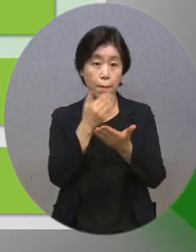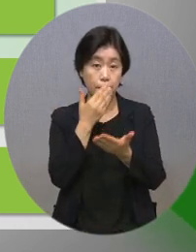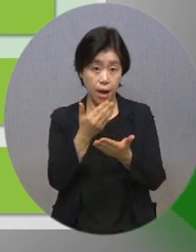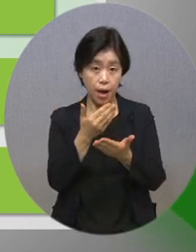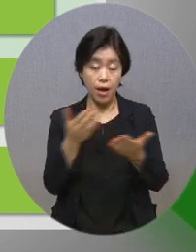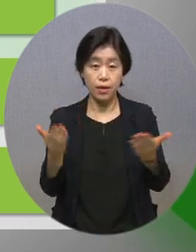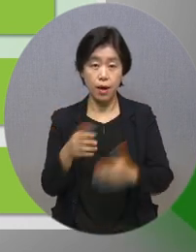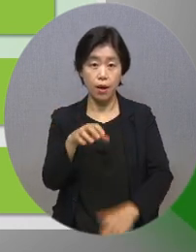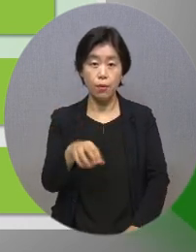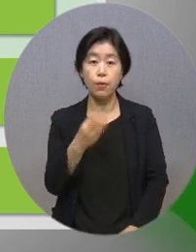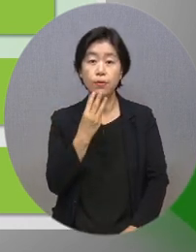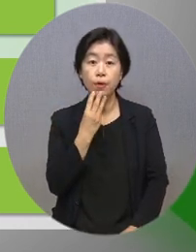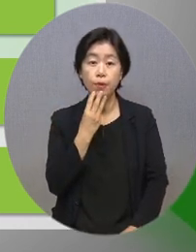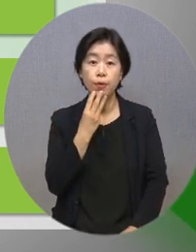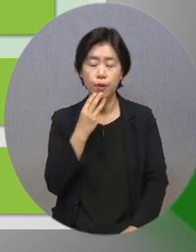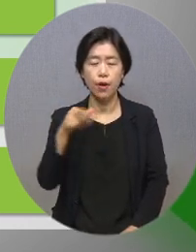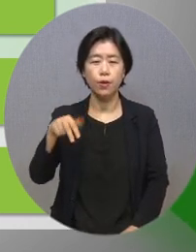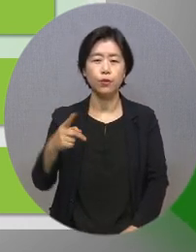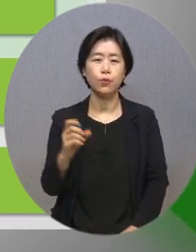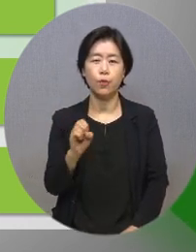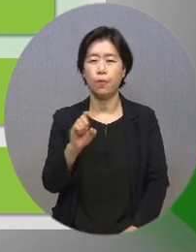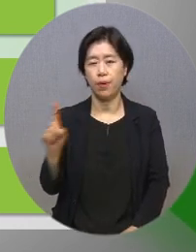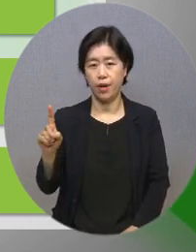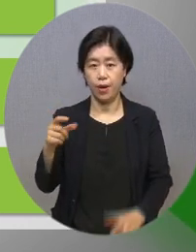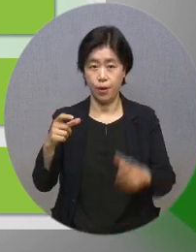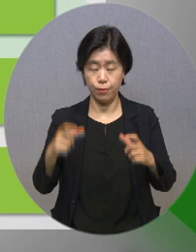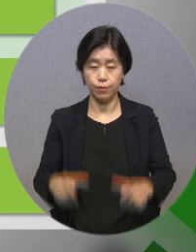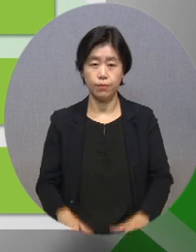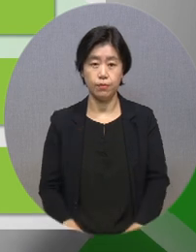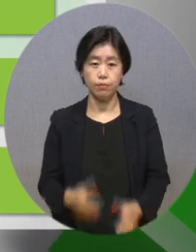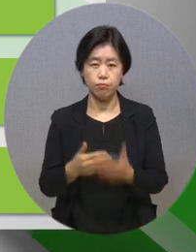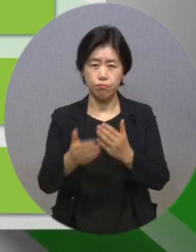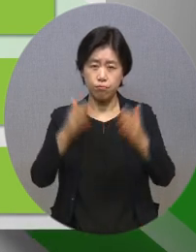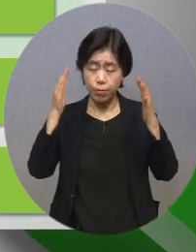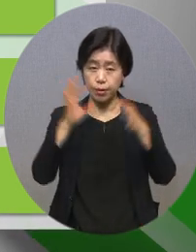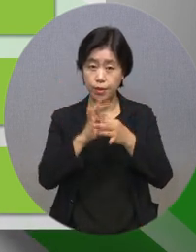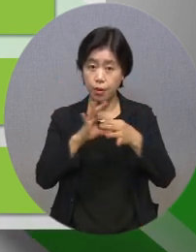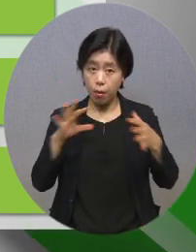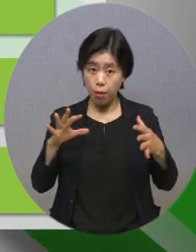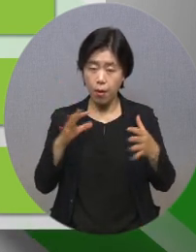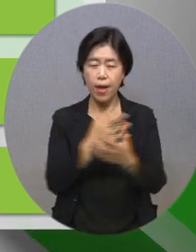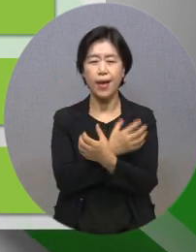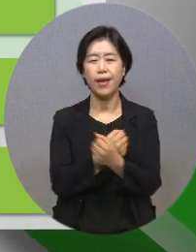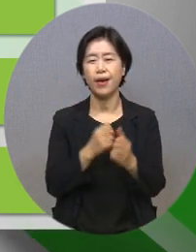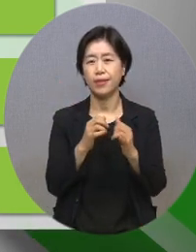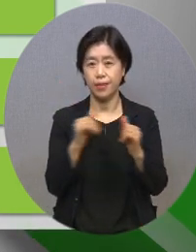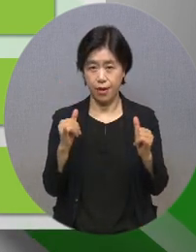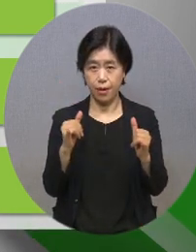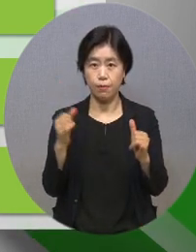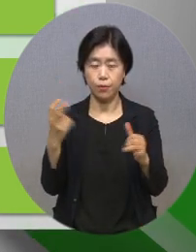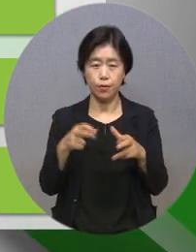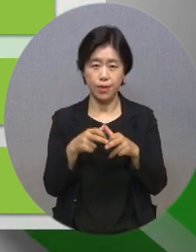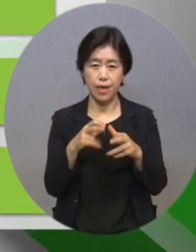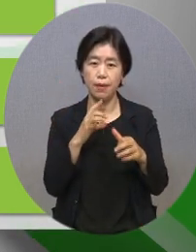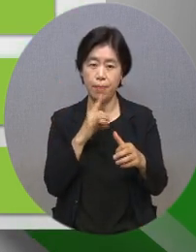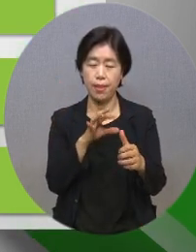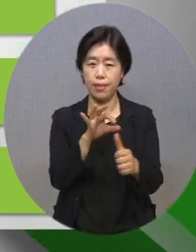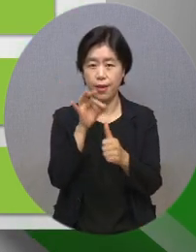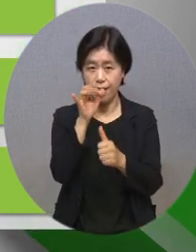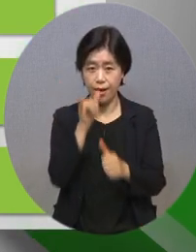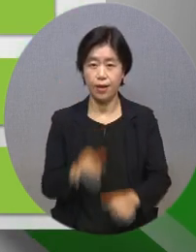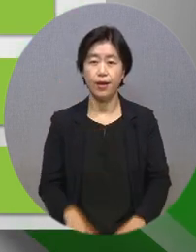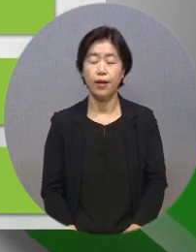근무지는 서울특별시 송파구입니다. 경력과 학력은 무관하며 계약직을 채용합니다. 장애인만